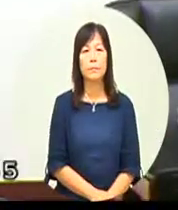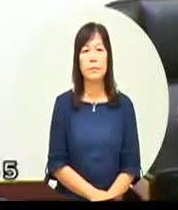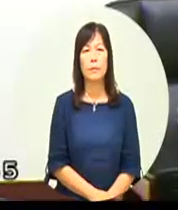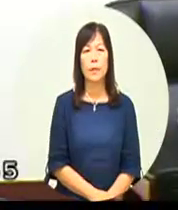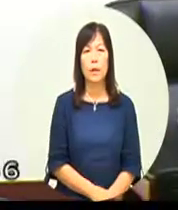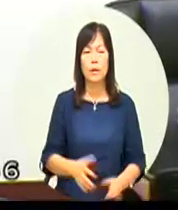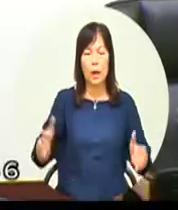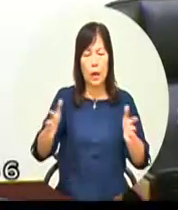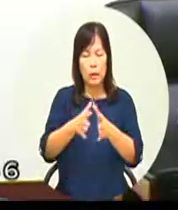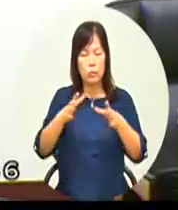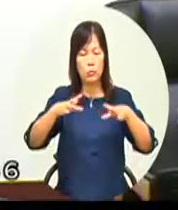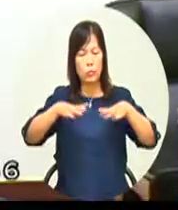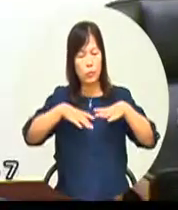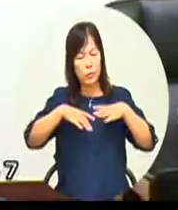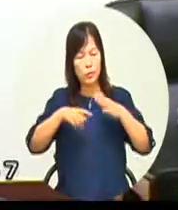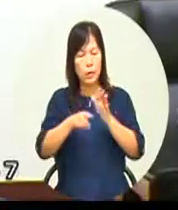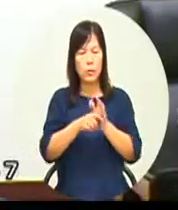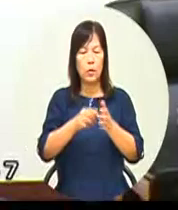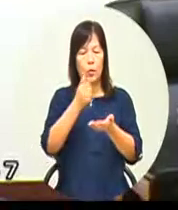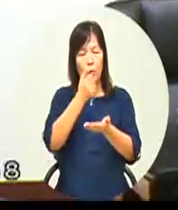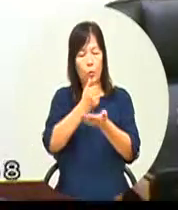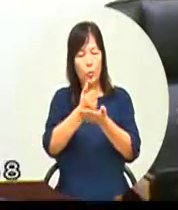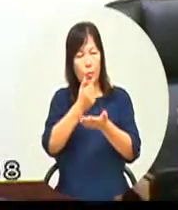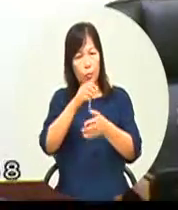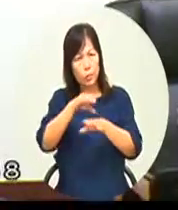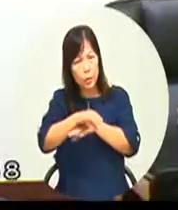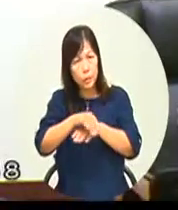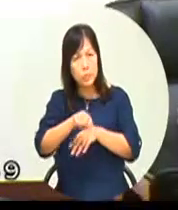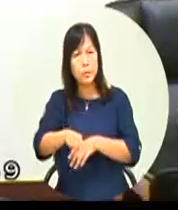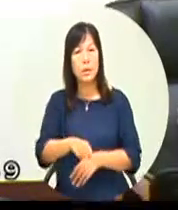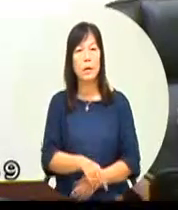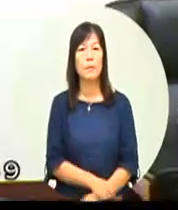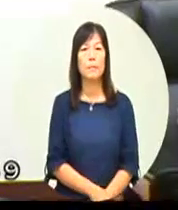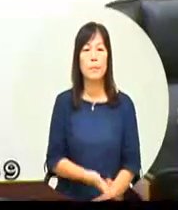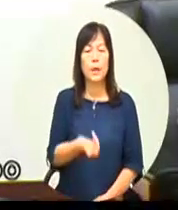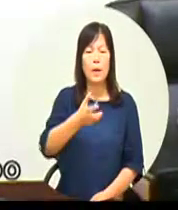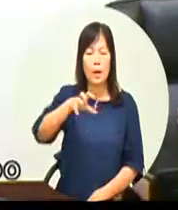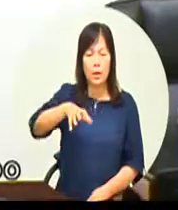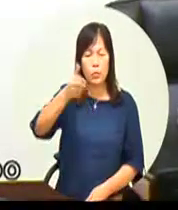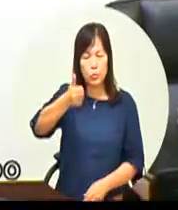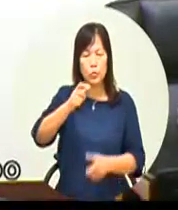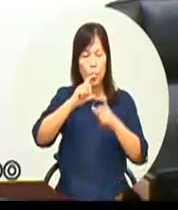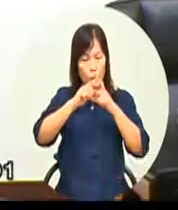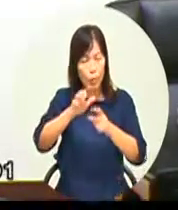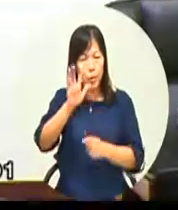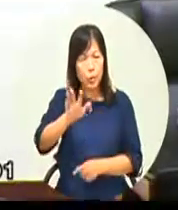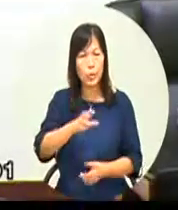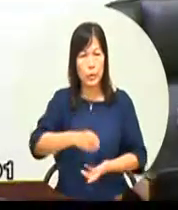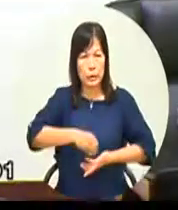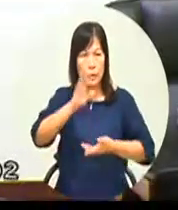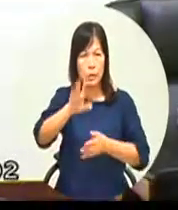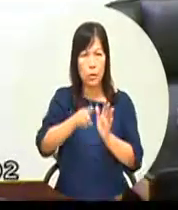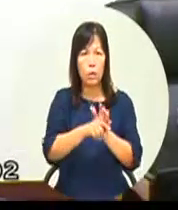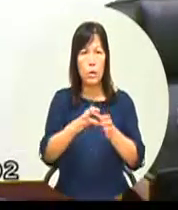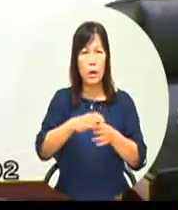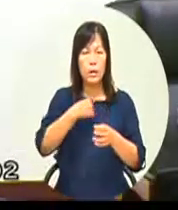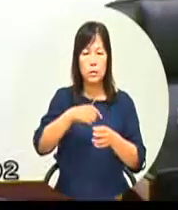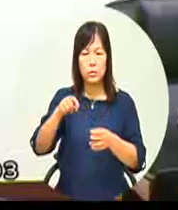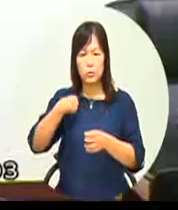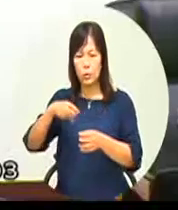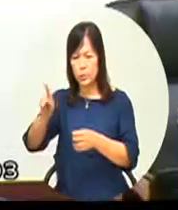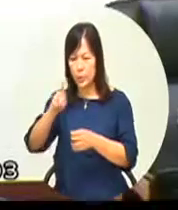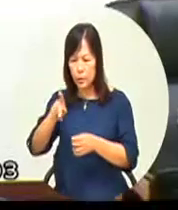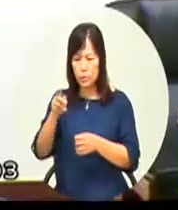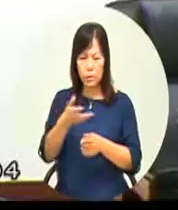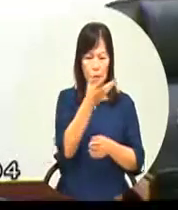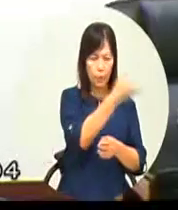共享运具能够，刚刚局长答复黄议员的时候也提到甲地租乙地还等等，其实这